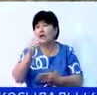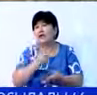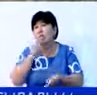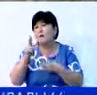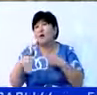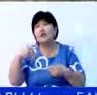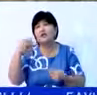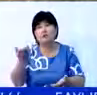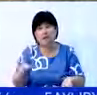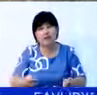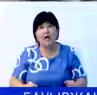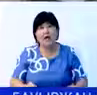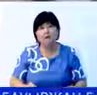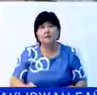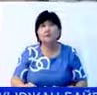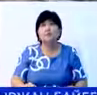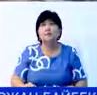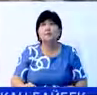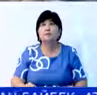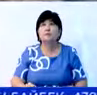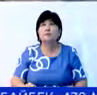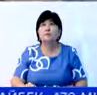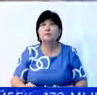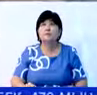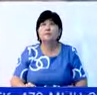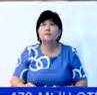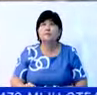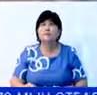арыз беріліпті. Мадина Жұмаділдаева, Талғат Әлменов, Қанат Махамбетов, Қызылорда телеарнасы.